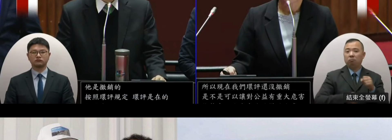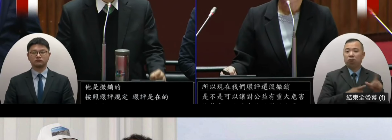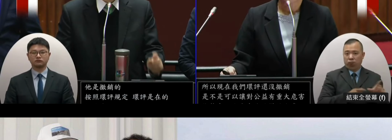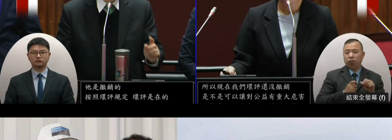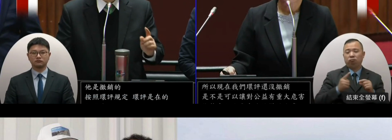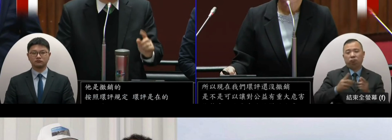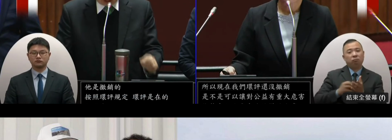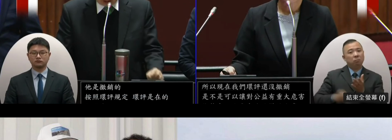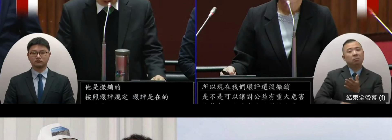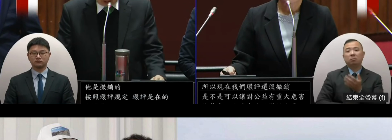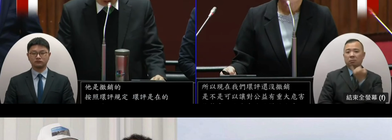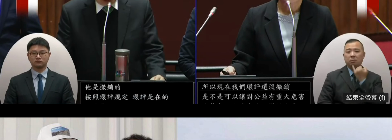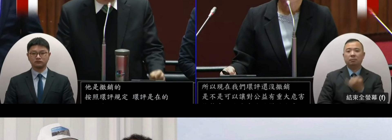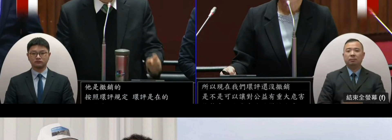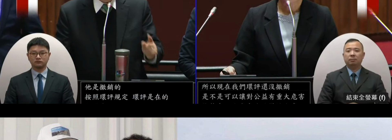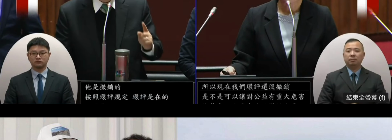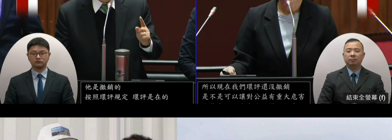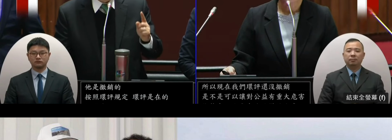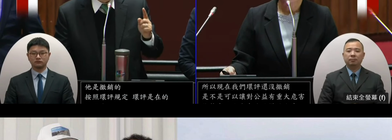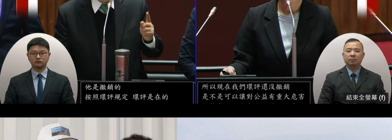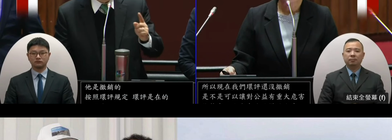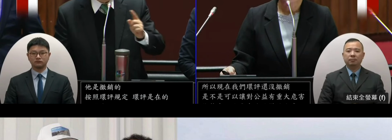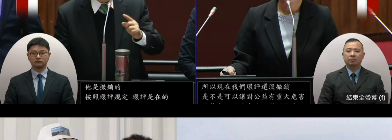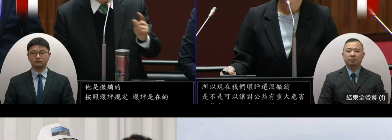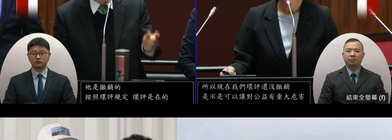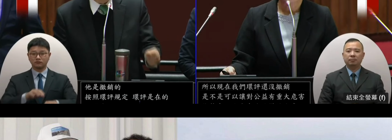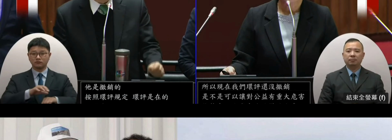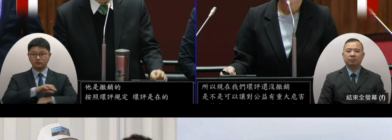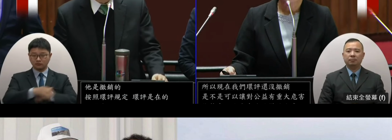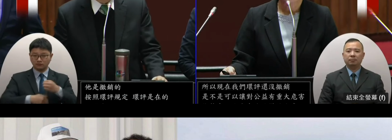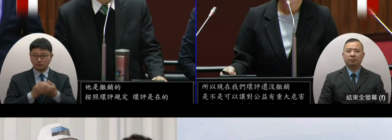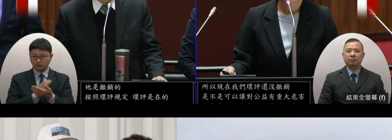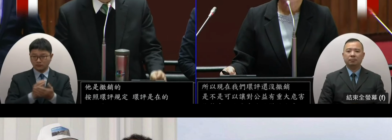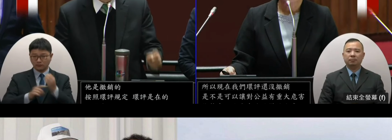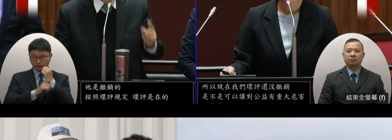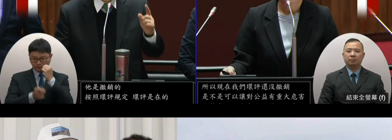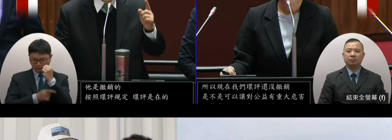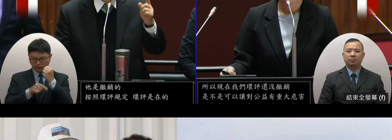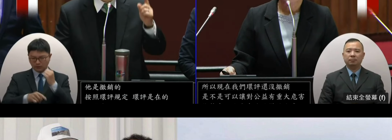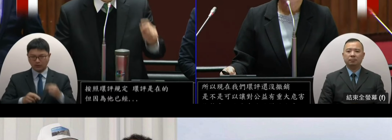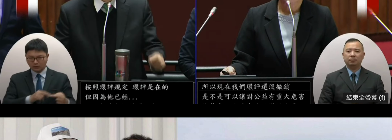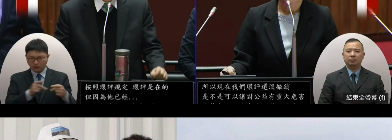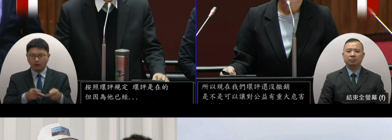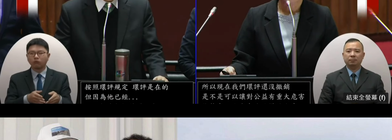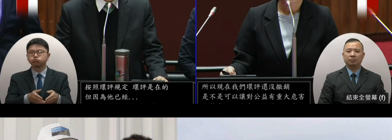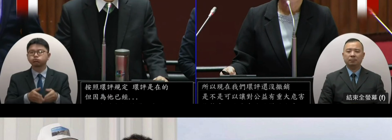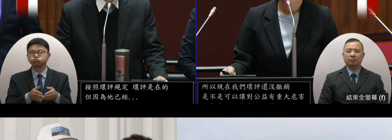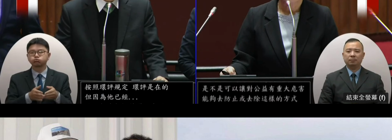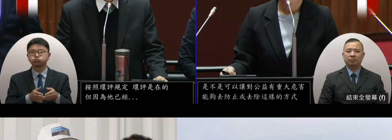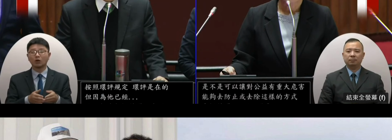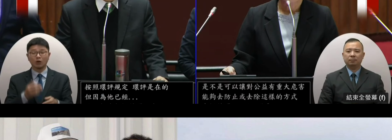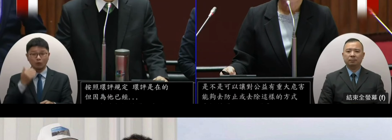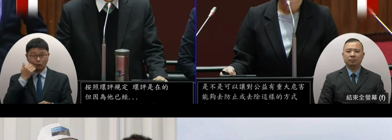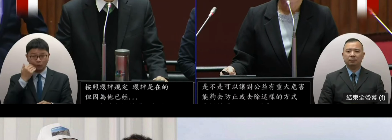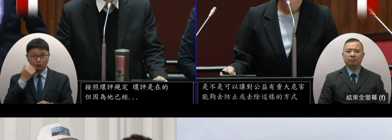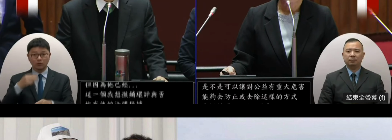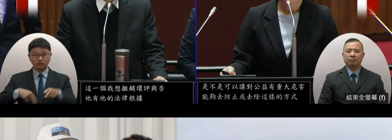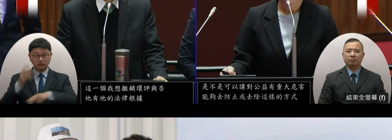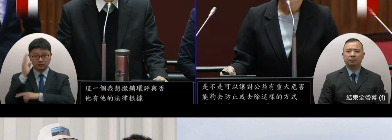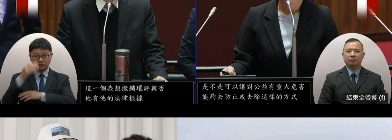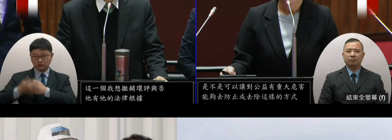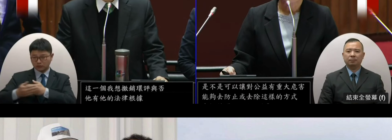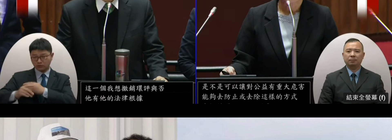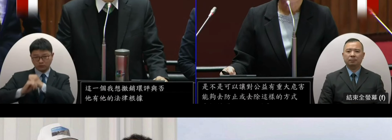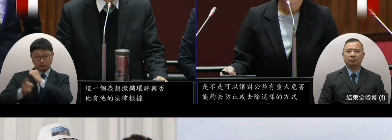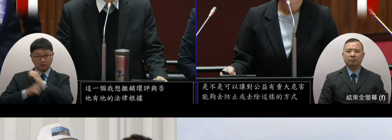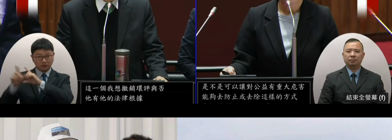要需要这个环评法需要有修法的情形的。那如果说用这一个行政程序法的部分的话，